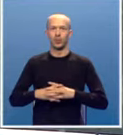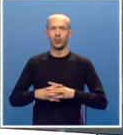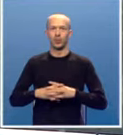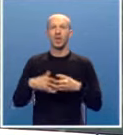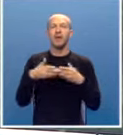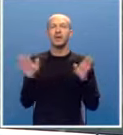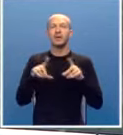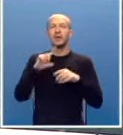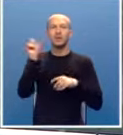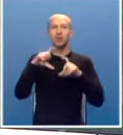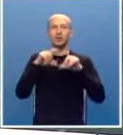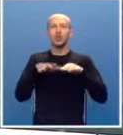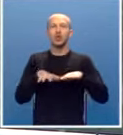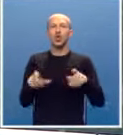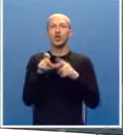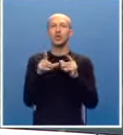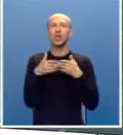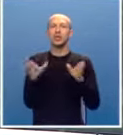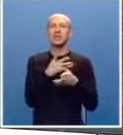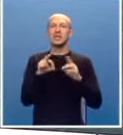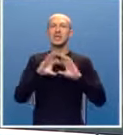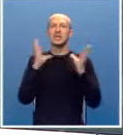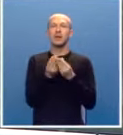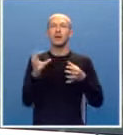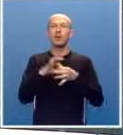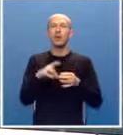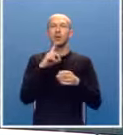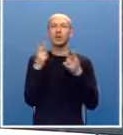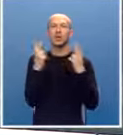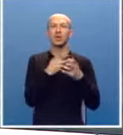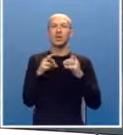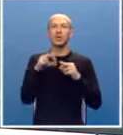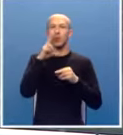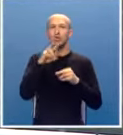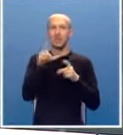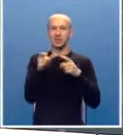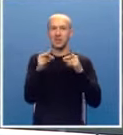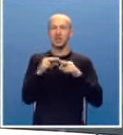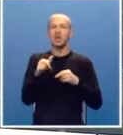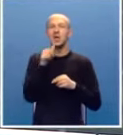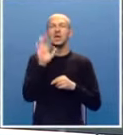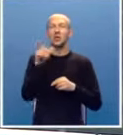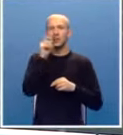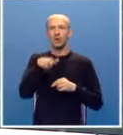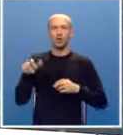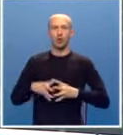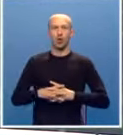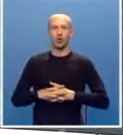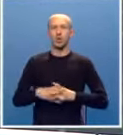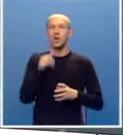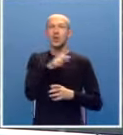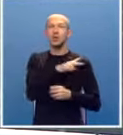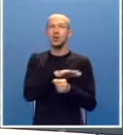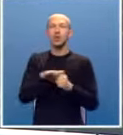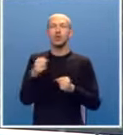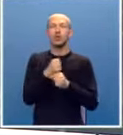Vrata republičkih institucija širom su otvorena za sve projekte koji su značajni za opštinu Vlasenica i njeno stanovništvo i imaće